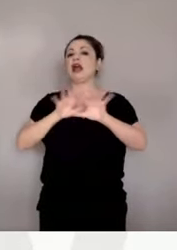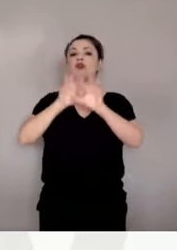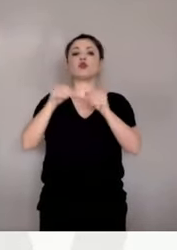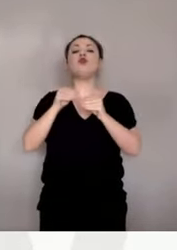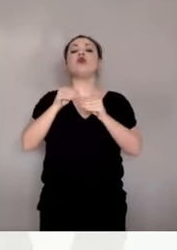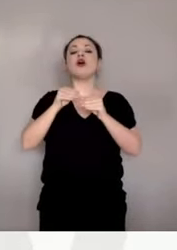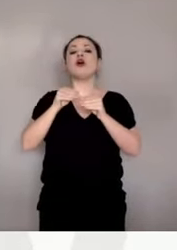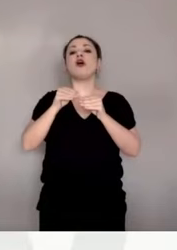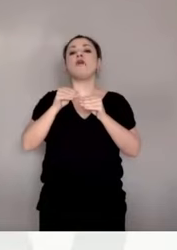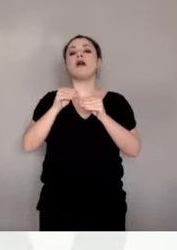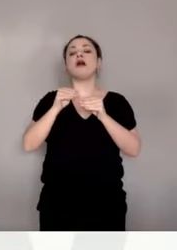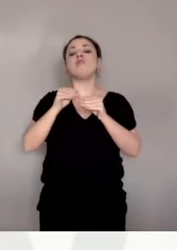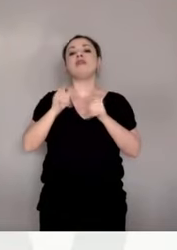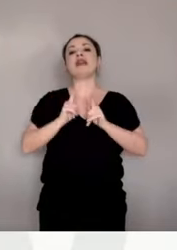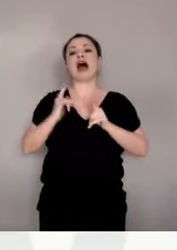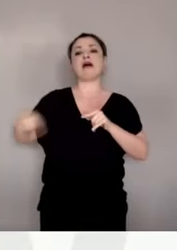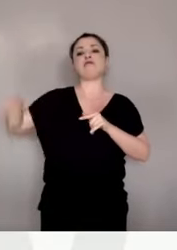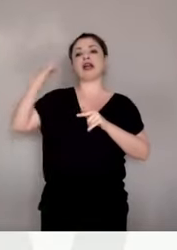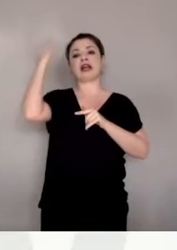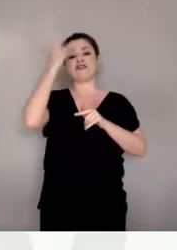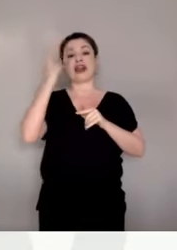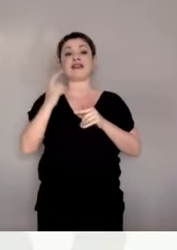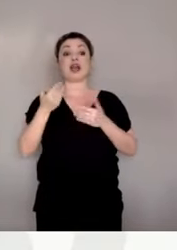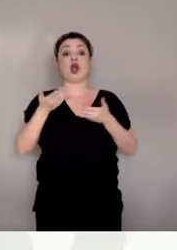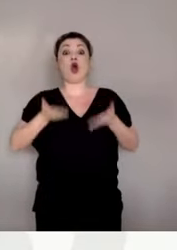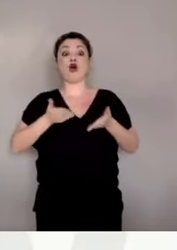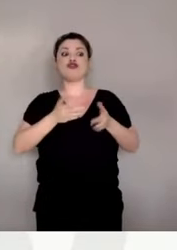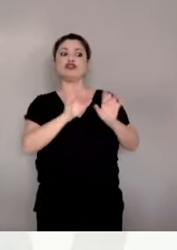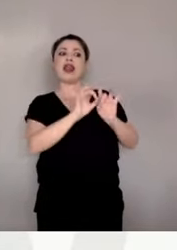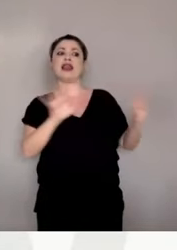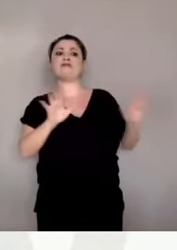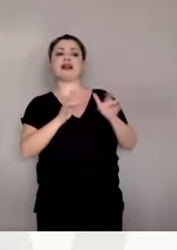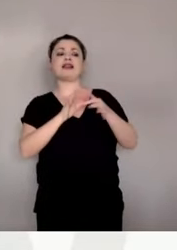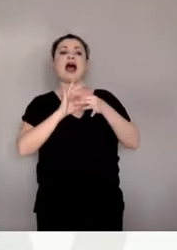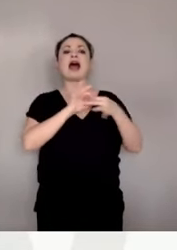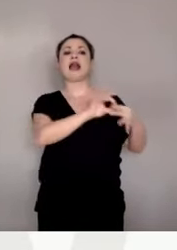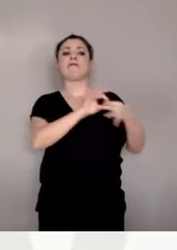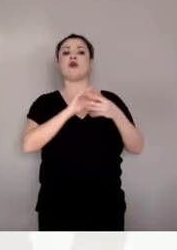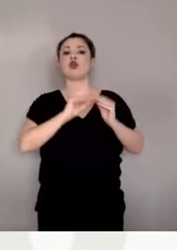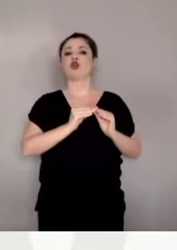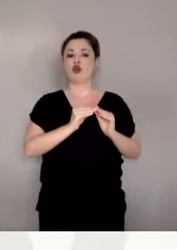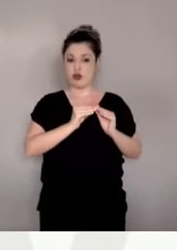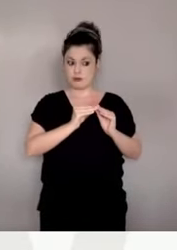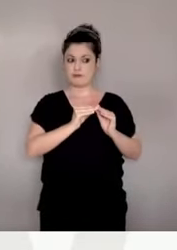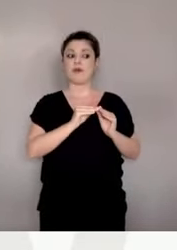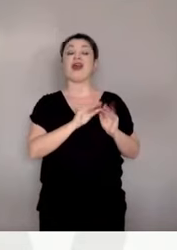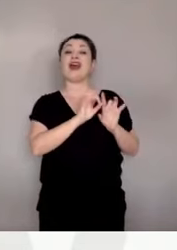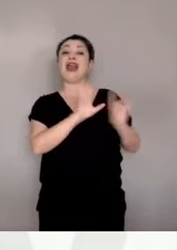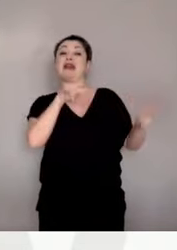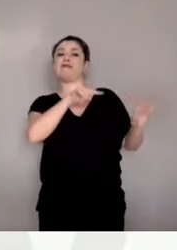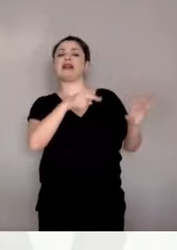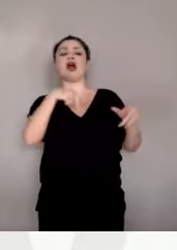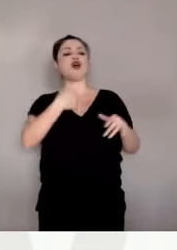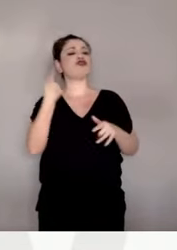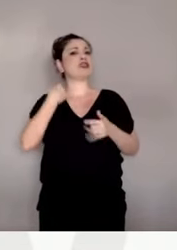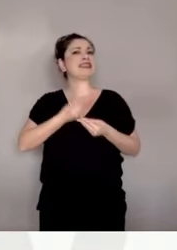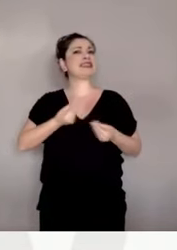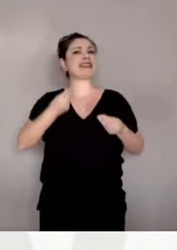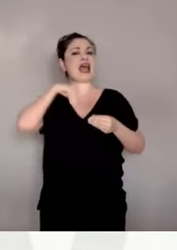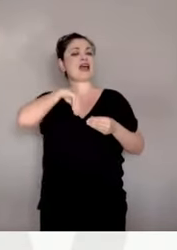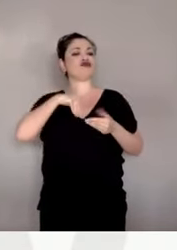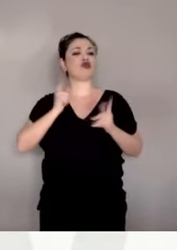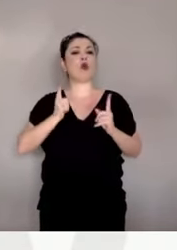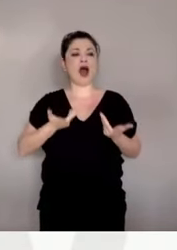ci rapportiamo alla libertà oggi, qual è il senso di questo concetto e di questa